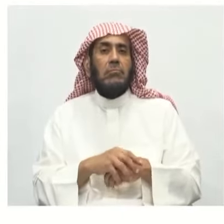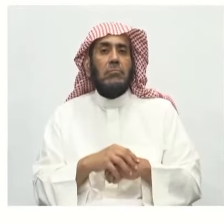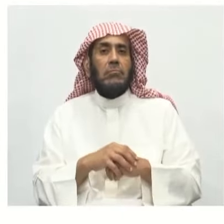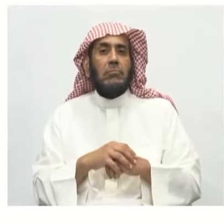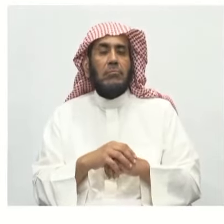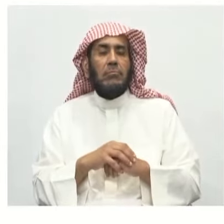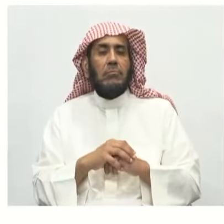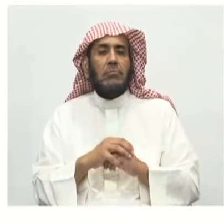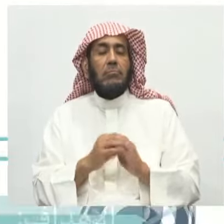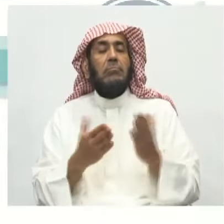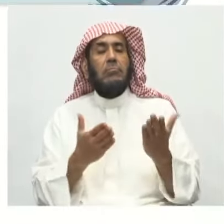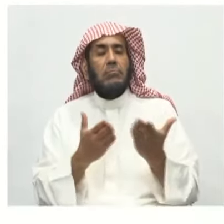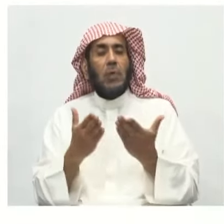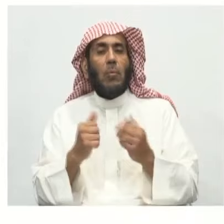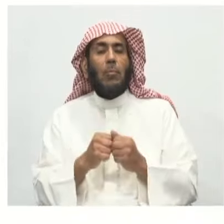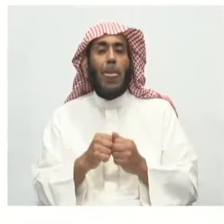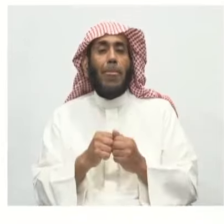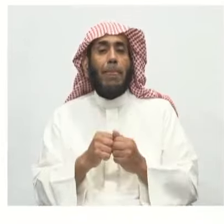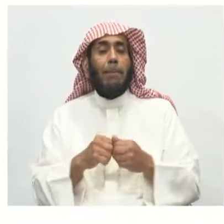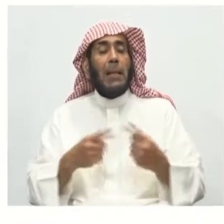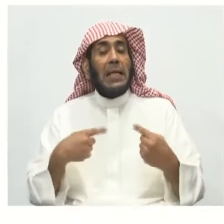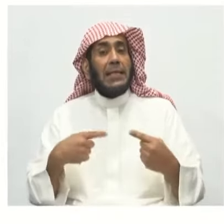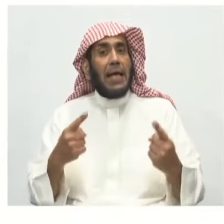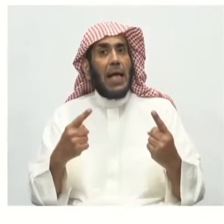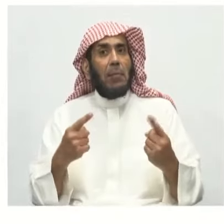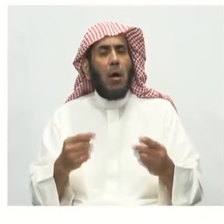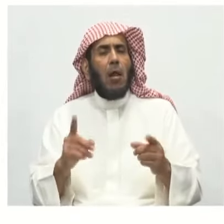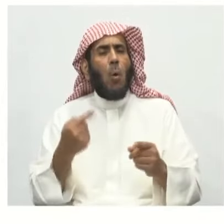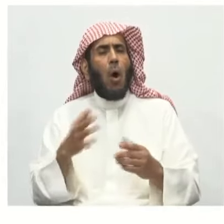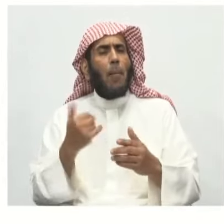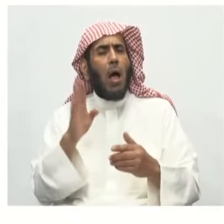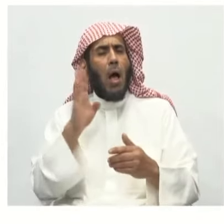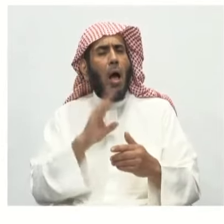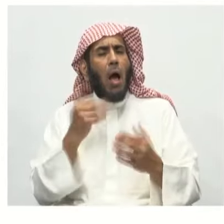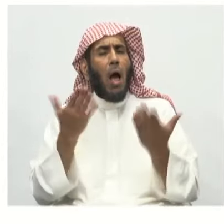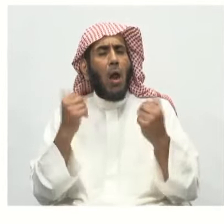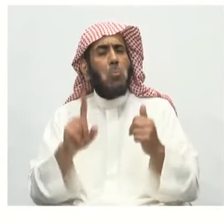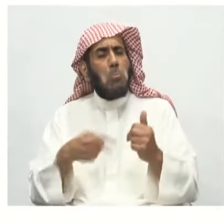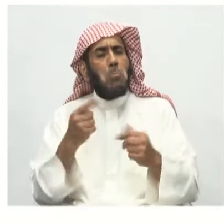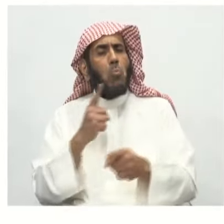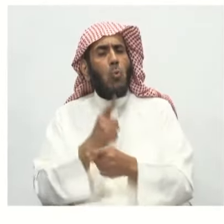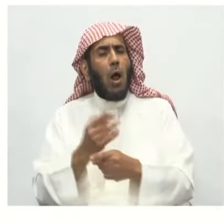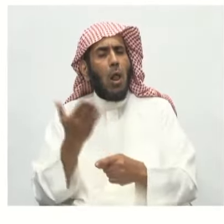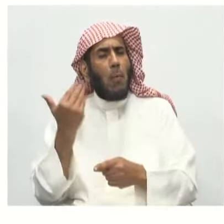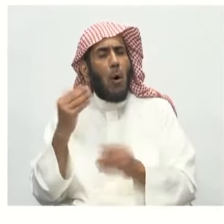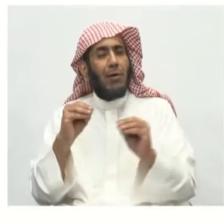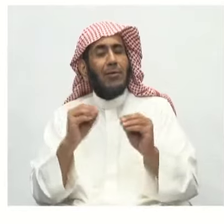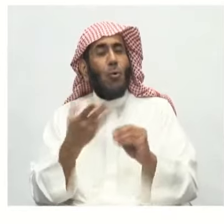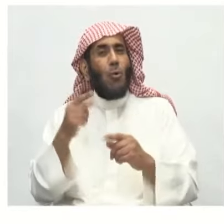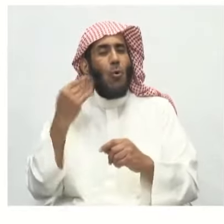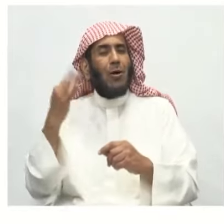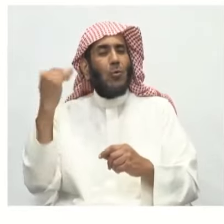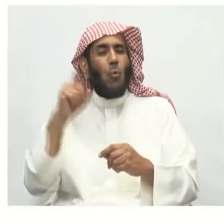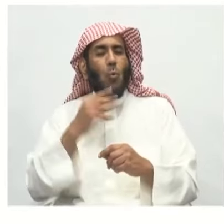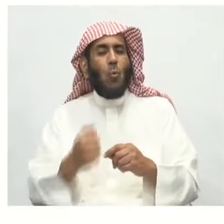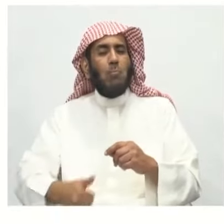خلاله طيب دائما جرت العاده قبل ان نبدا ايها الرائعون والرائع ان نستعرض